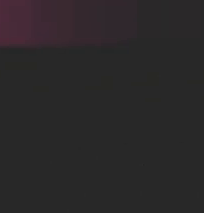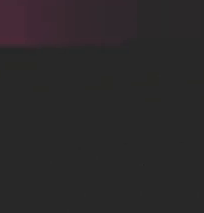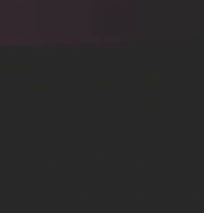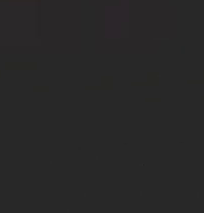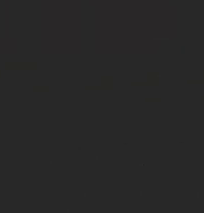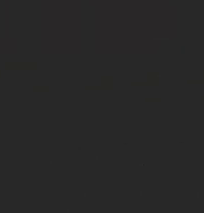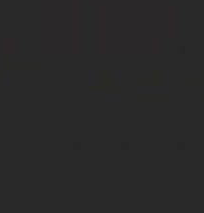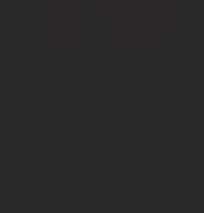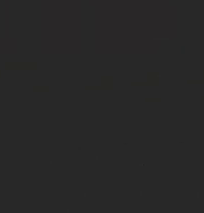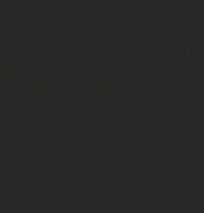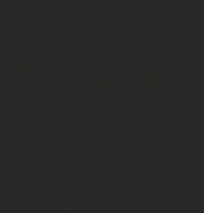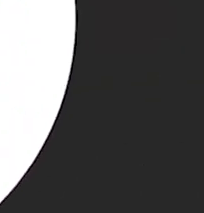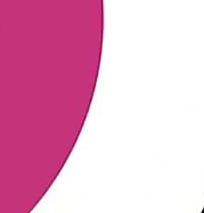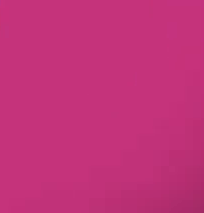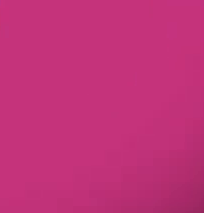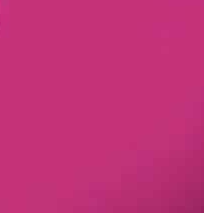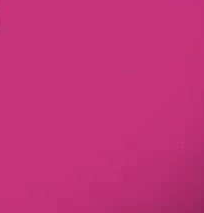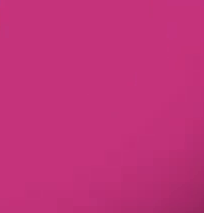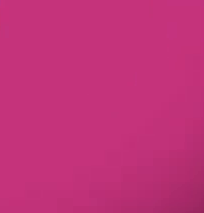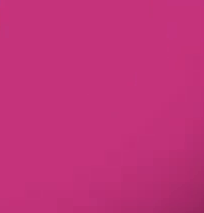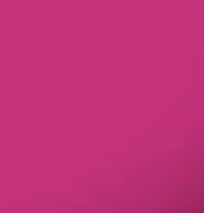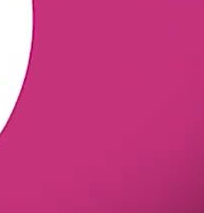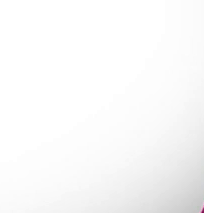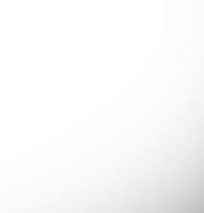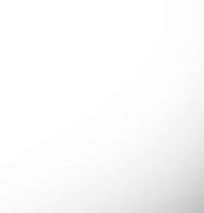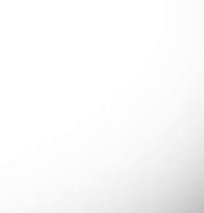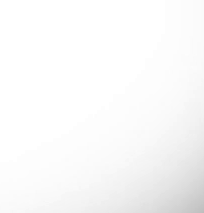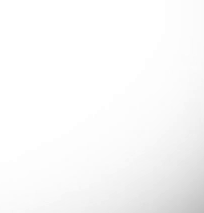Re! Viss ēters ir te!